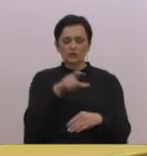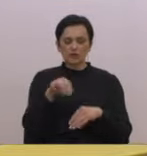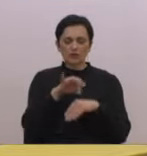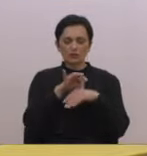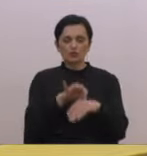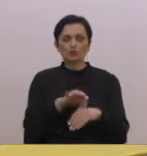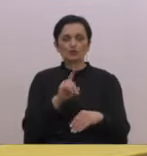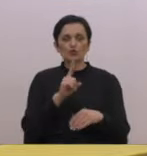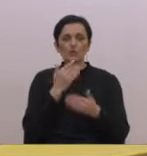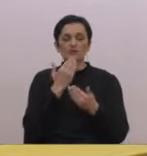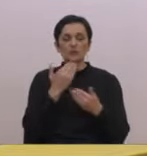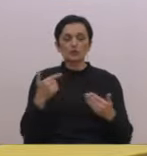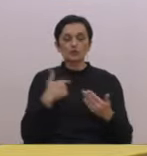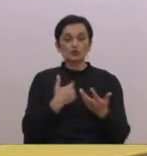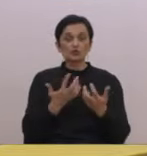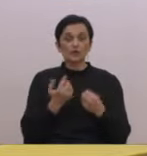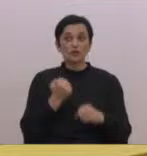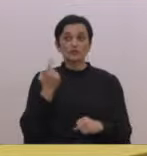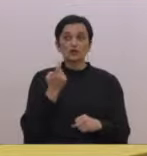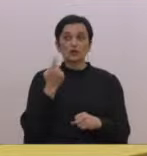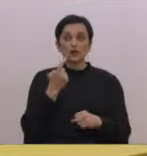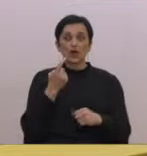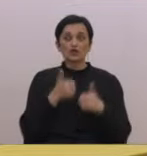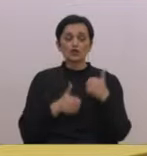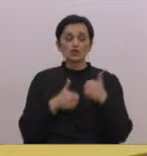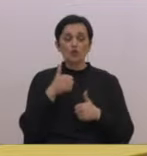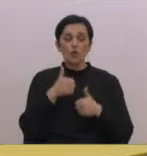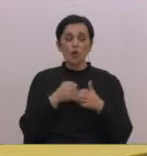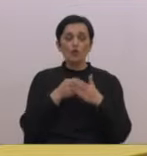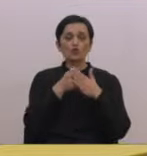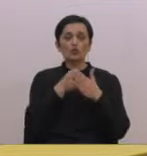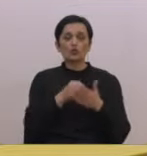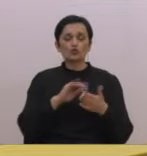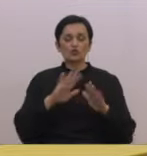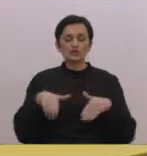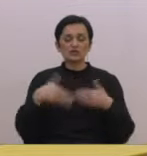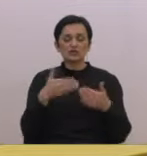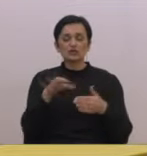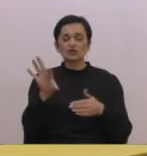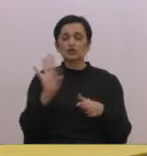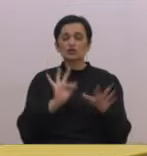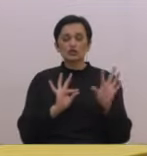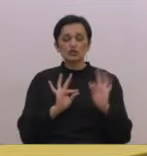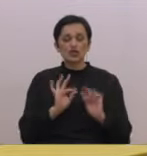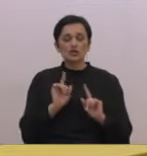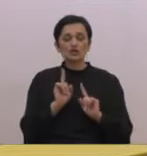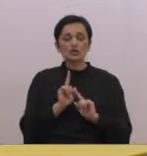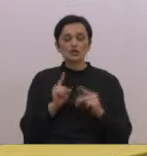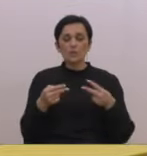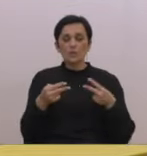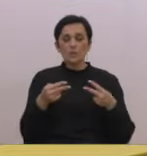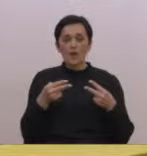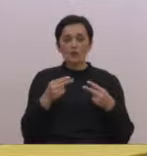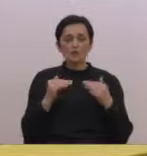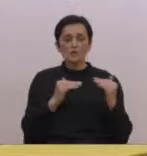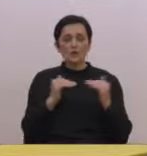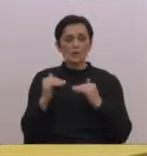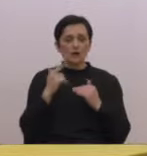რომ საბოლოოდ ჩვენ მივიღოთ ხარისხიანი კონკურენტუნარიანი წინადადებები და შევარჩიოთ ისეთი პარტნიორი, რომელიც